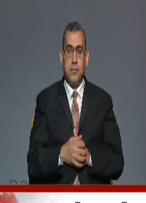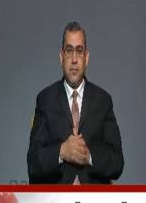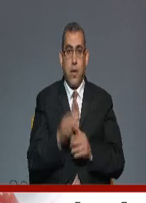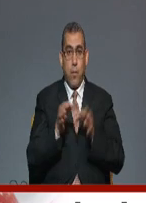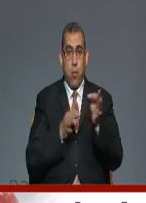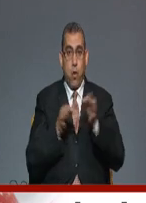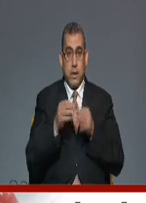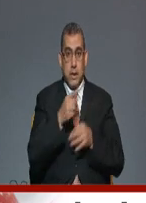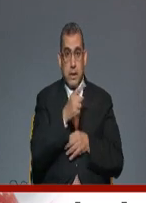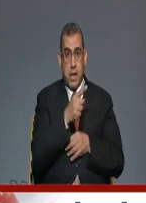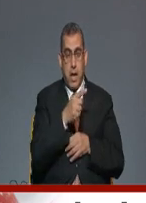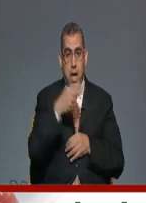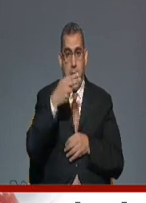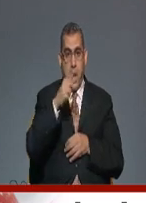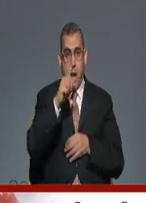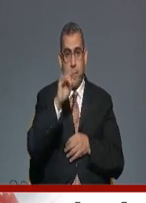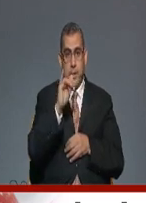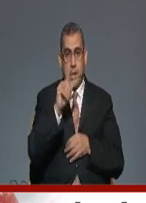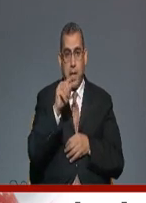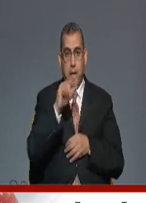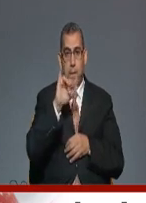المهندسه عبير ماجد،